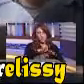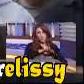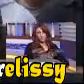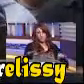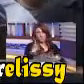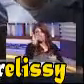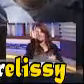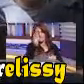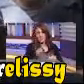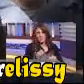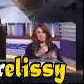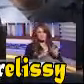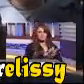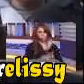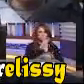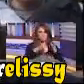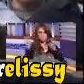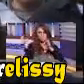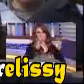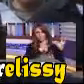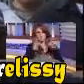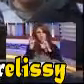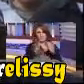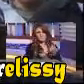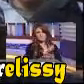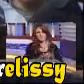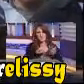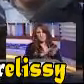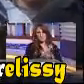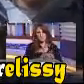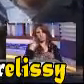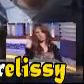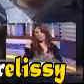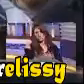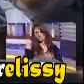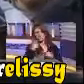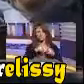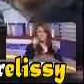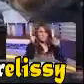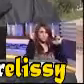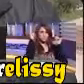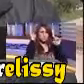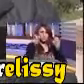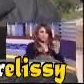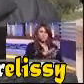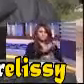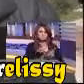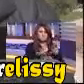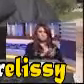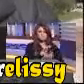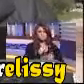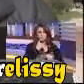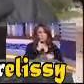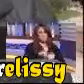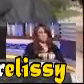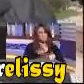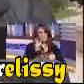وبعد كده بالليل بنفاجئ باشتباكات واشتباكات بين الطرفين، مش هلوم على الطرفين. قدامك كمان